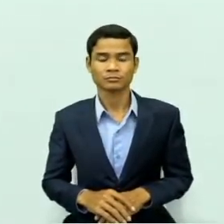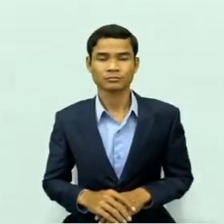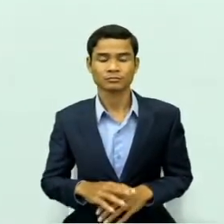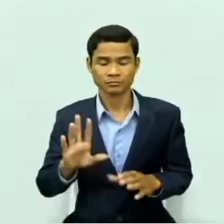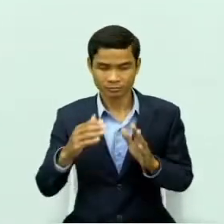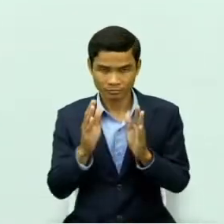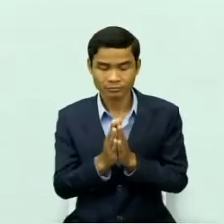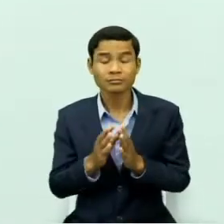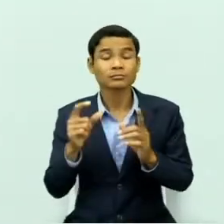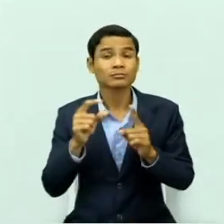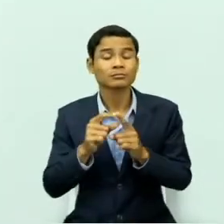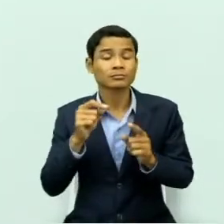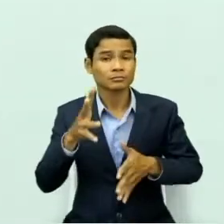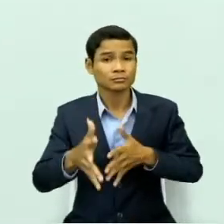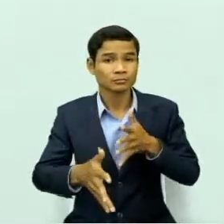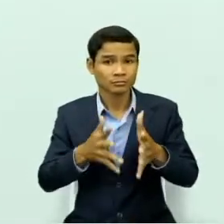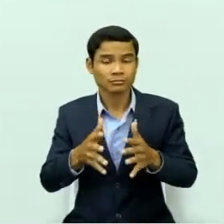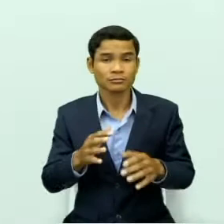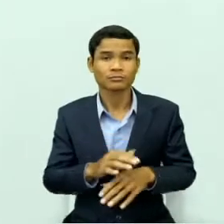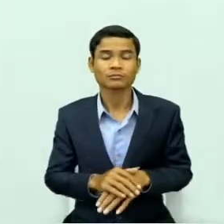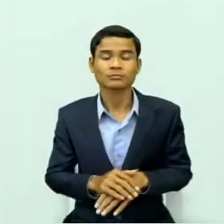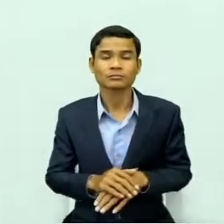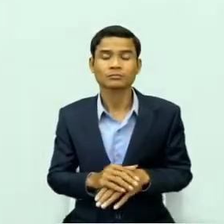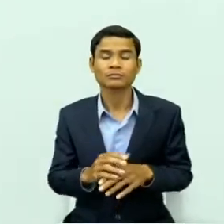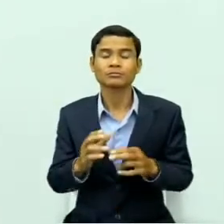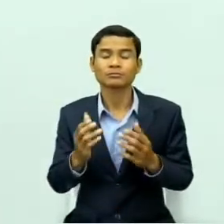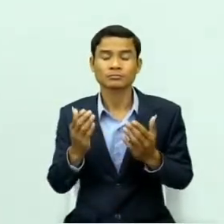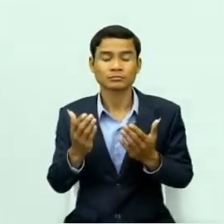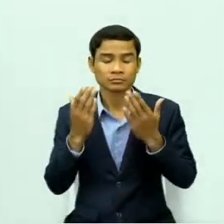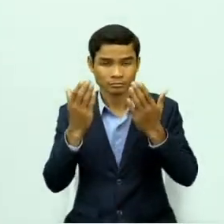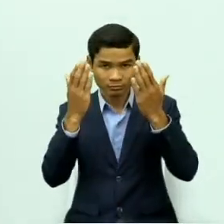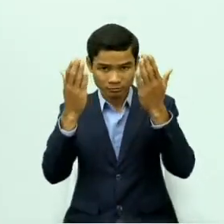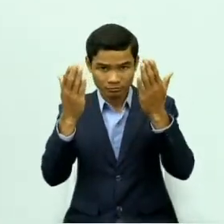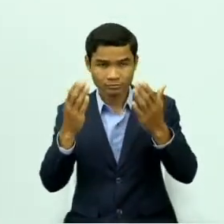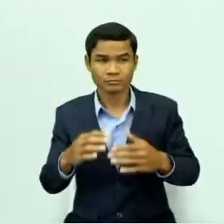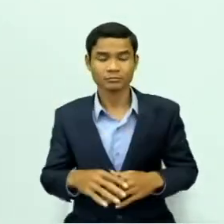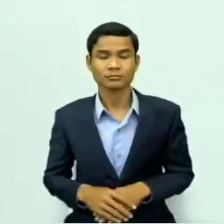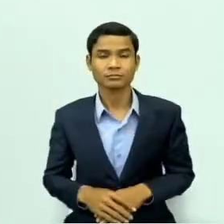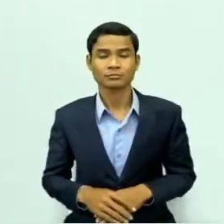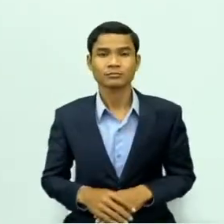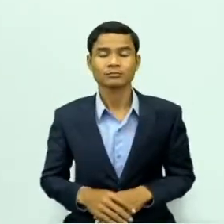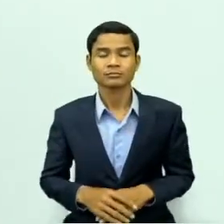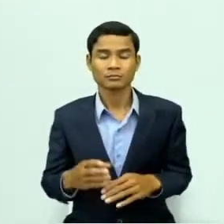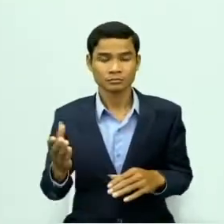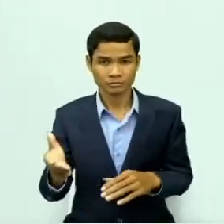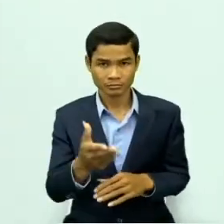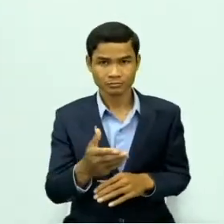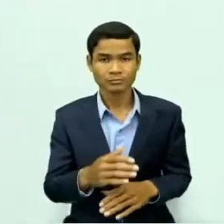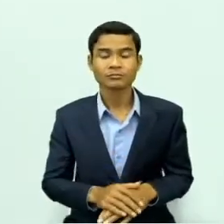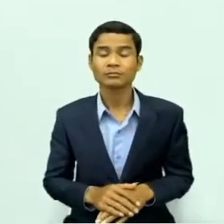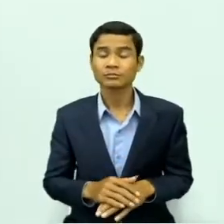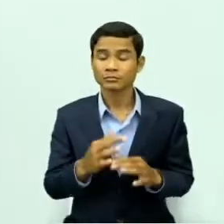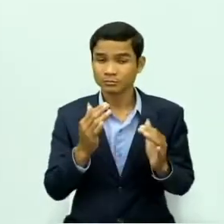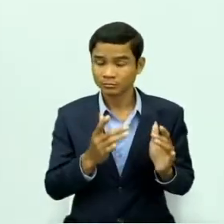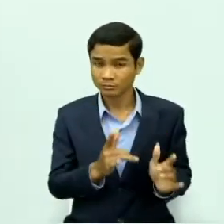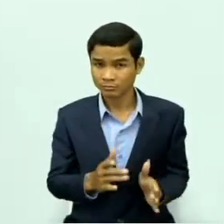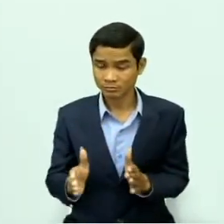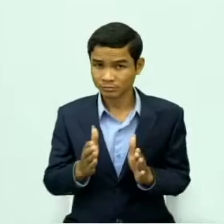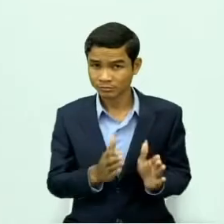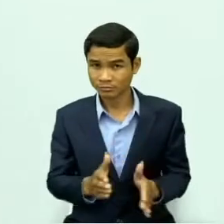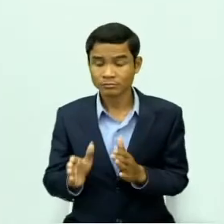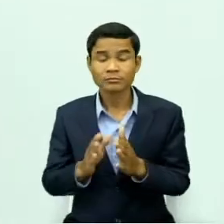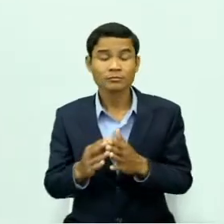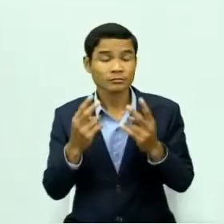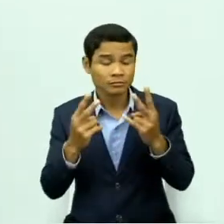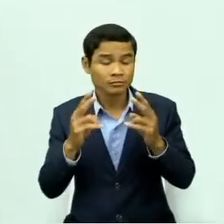Chà, con bị nâng cư dân ăn thá, thật con thật cản. Chà, là con trim khôn, cờ lệnh